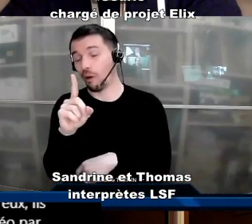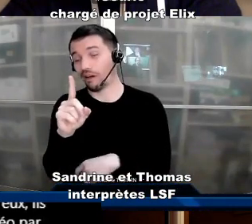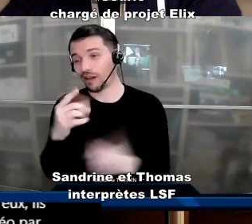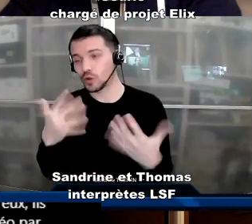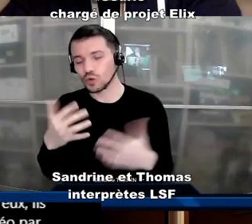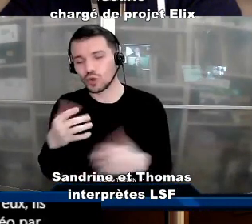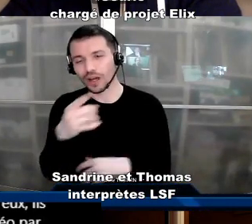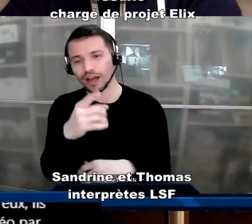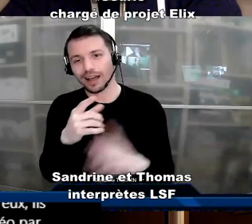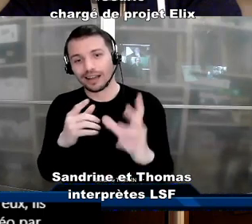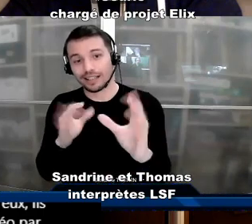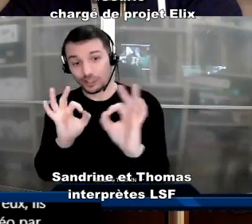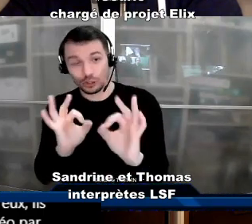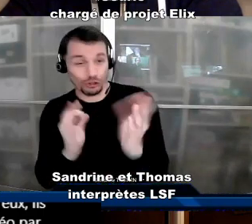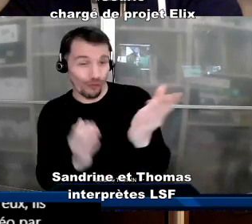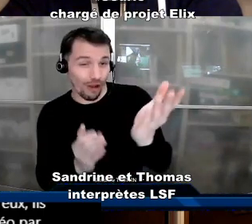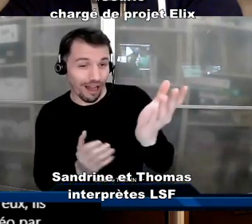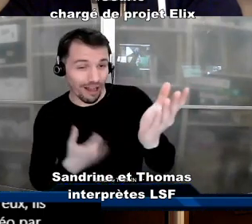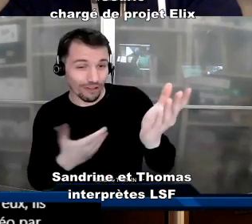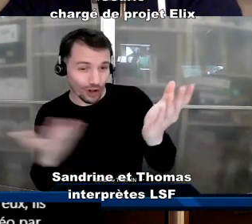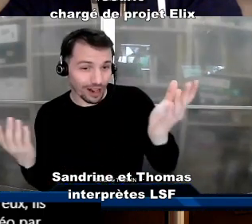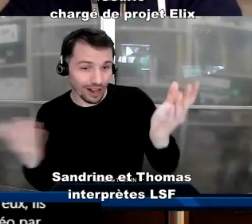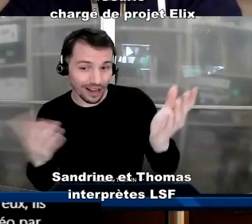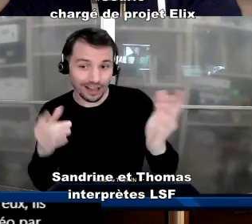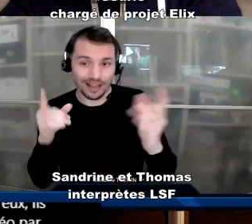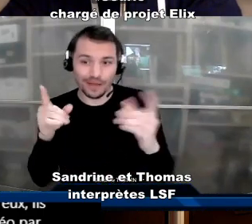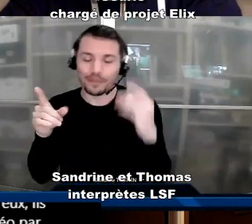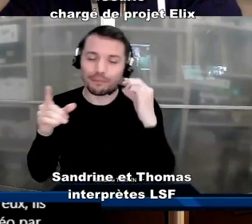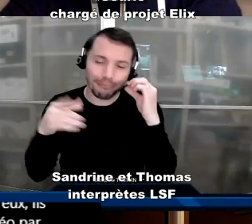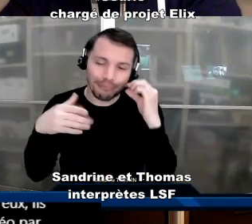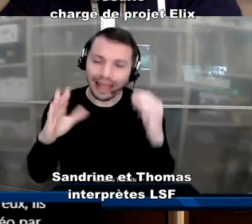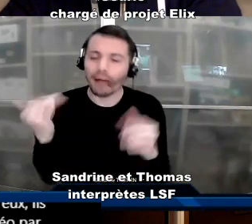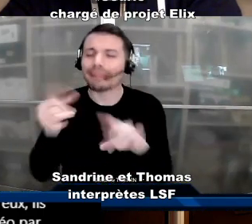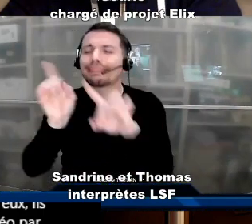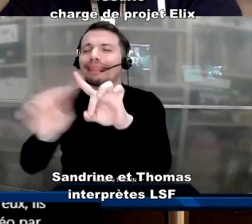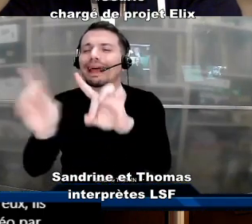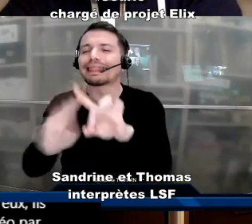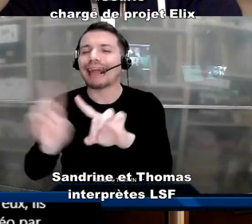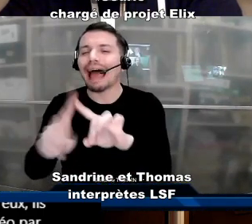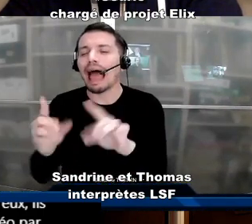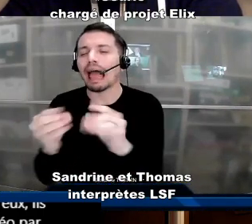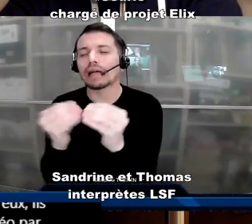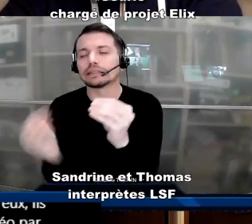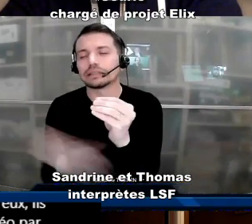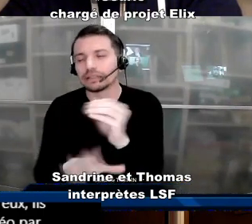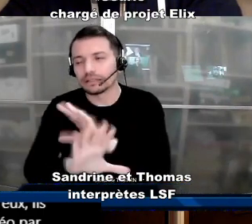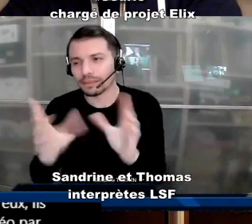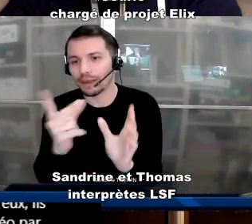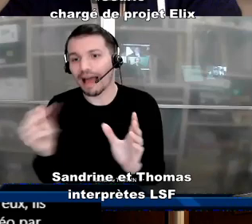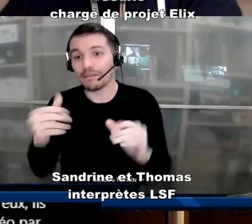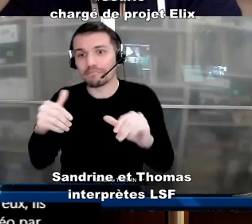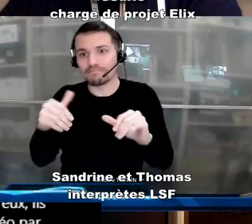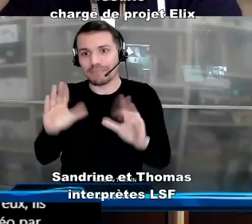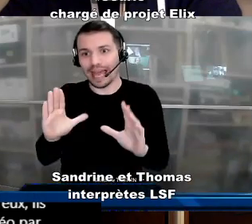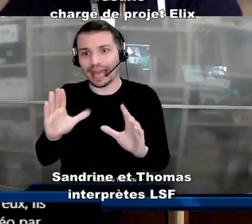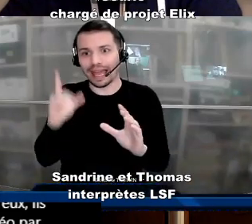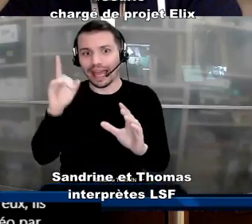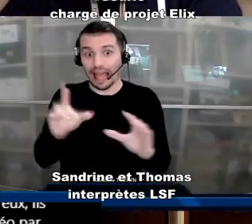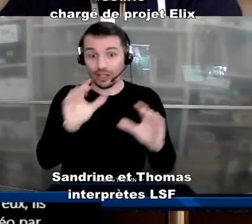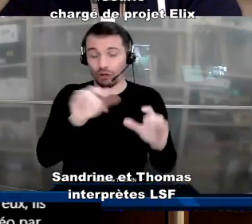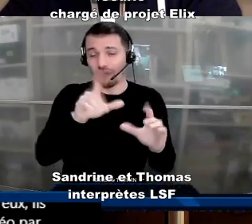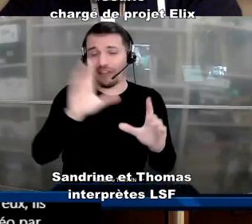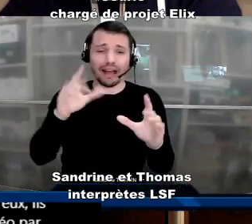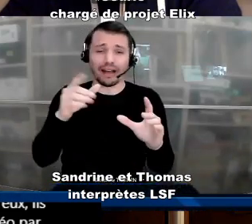puis voilà, et puis bon, je passe sur des détails, mais voilà, et donc aller jusqu'à l'import. Et en